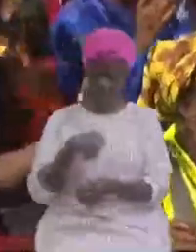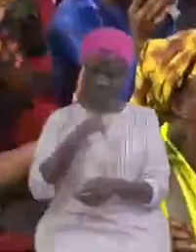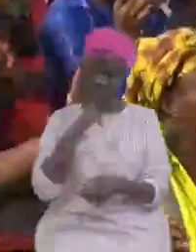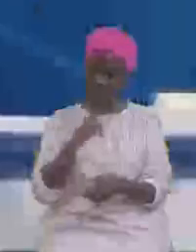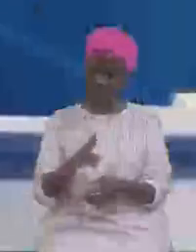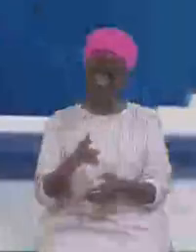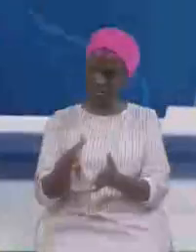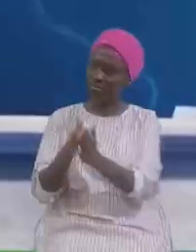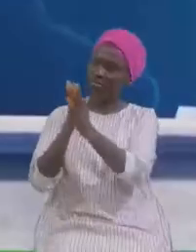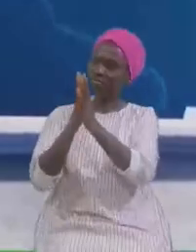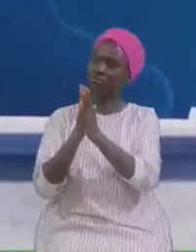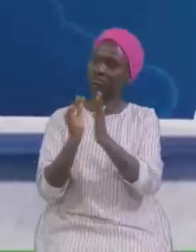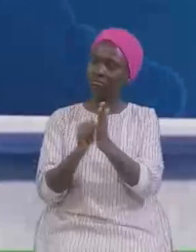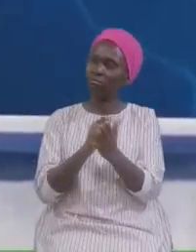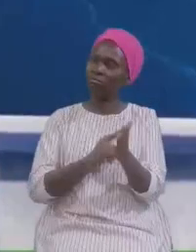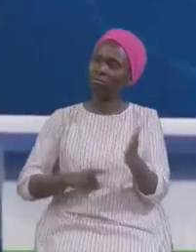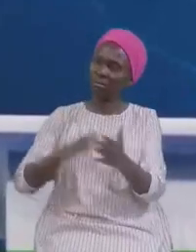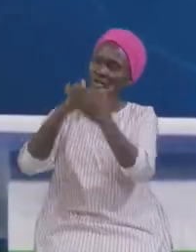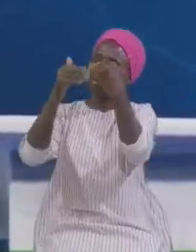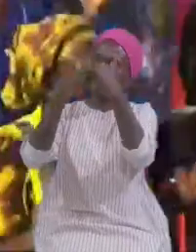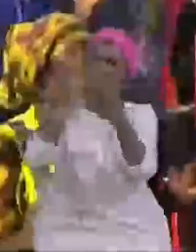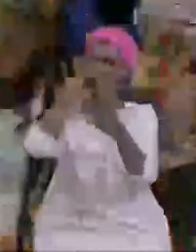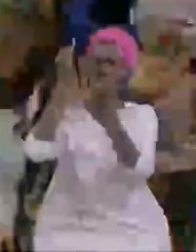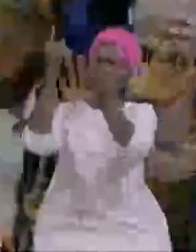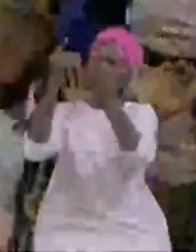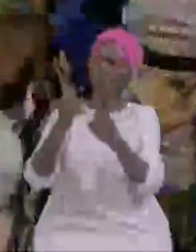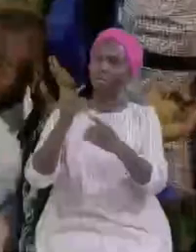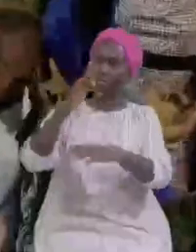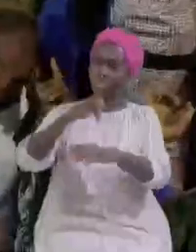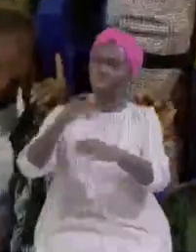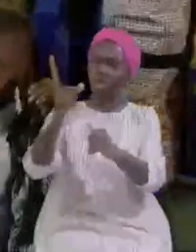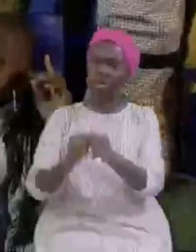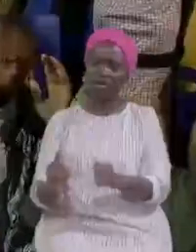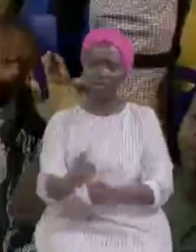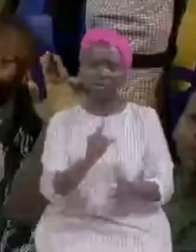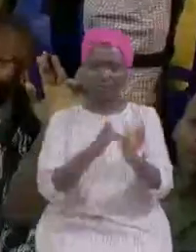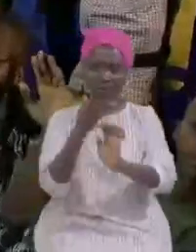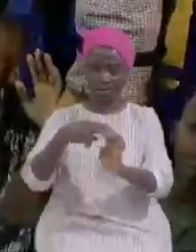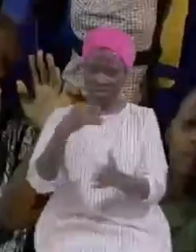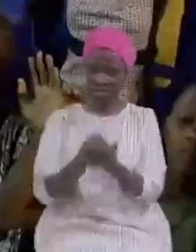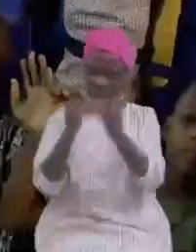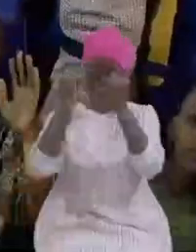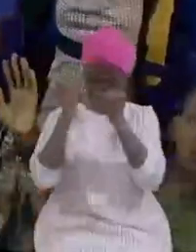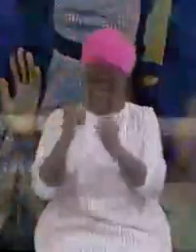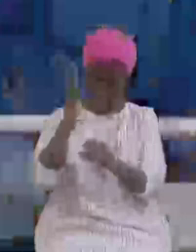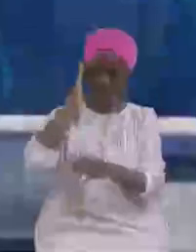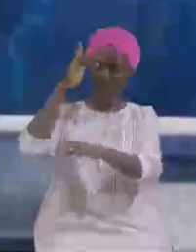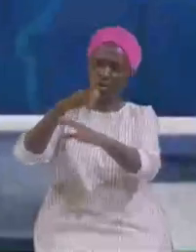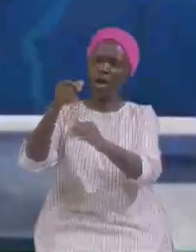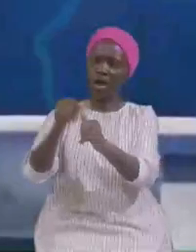demandons, Seigneur, que le ciel atteigne chacun, la puissance atteigne